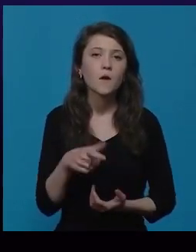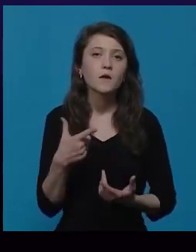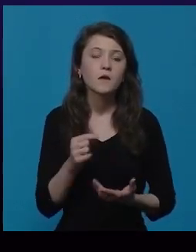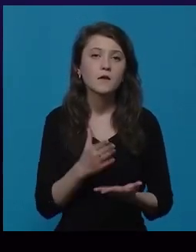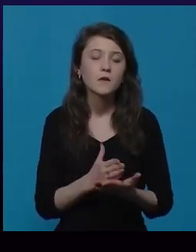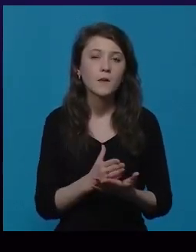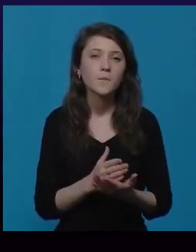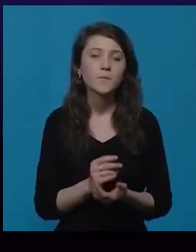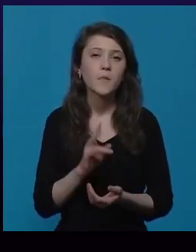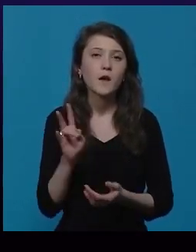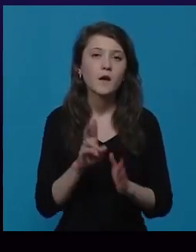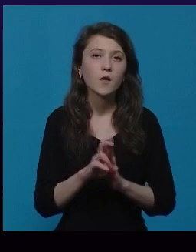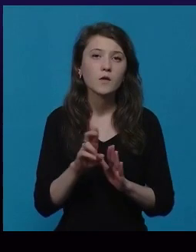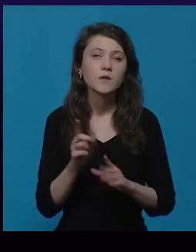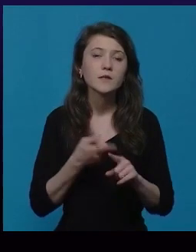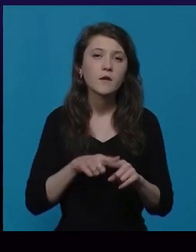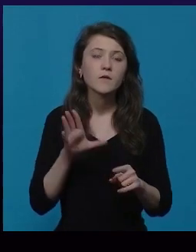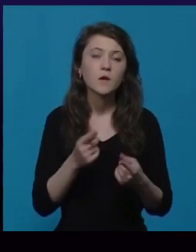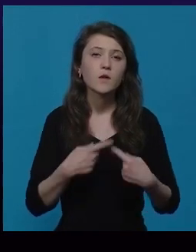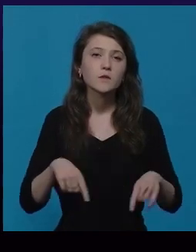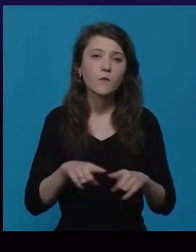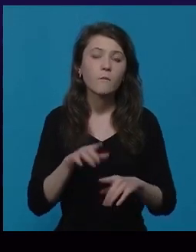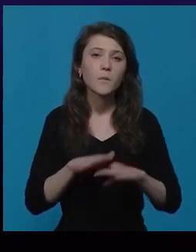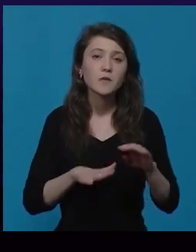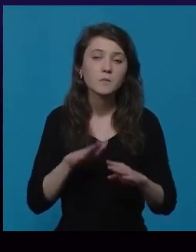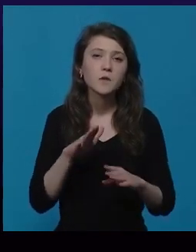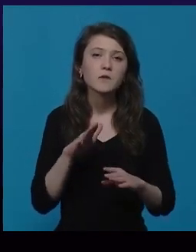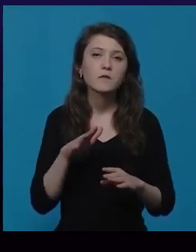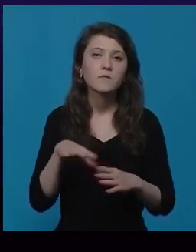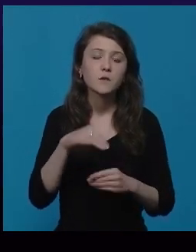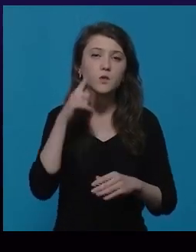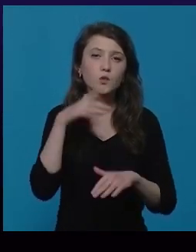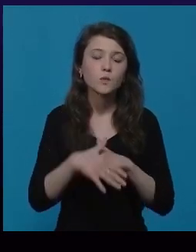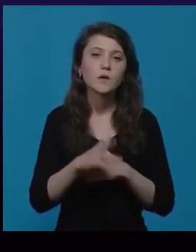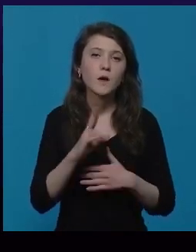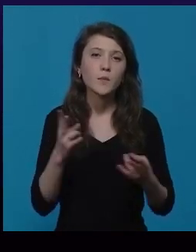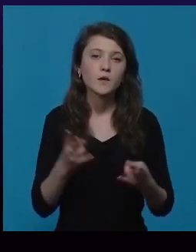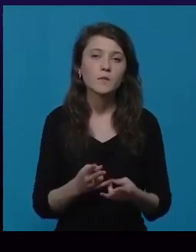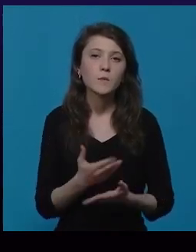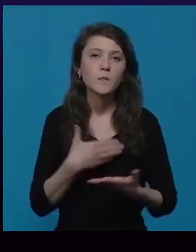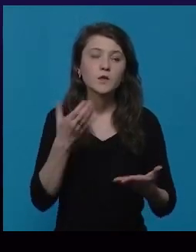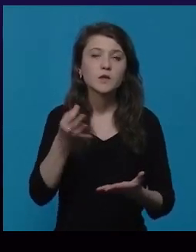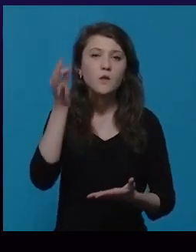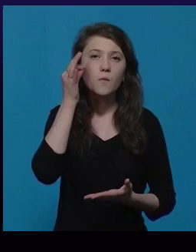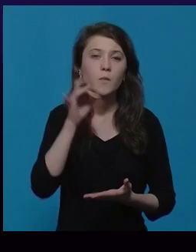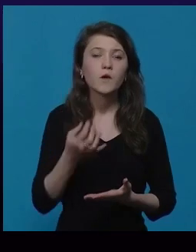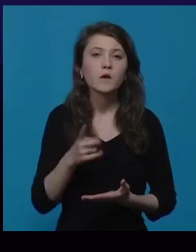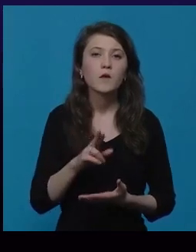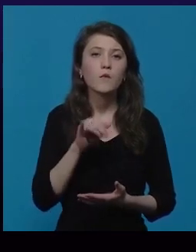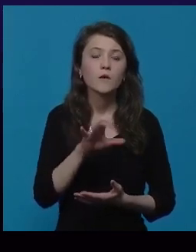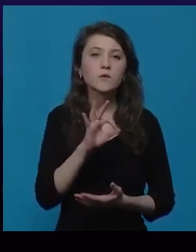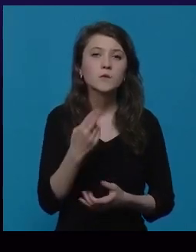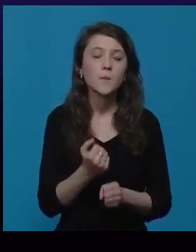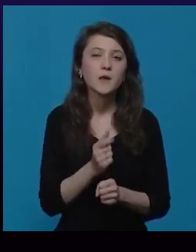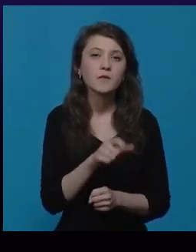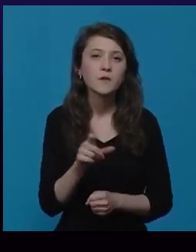скажемо, все це організовують. Ну, в принципі, з розумінням всі віднеслись так, як потрібно. Ви ще згадували про те, як у вас соцпрацівники працюють,